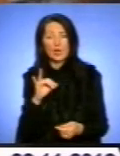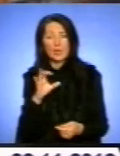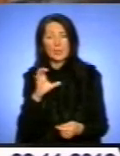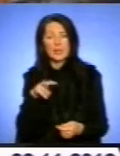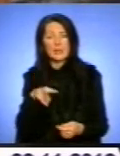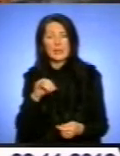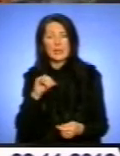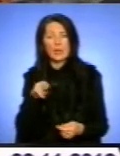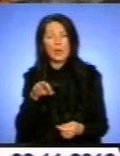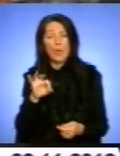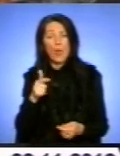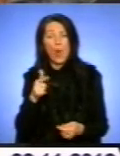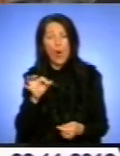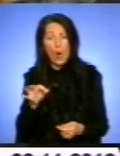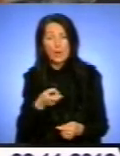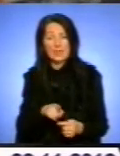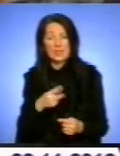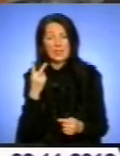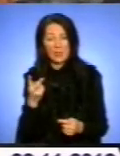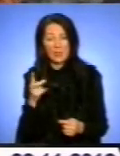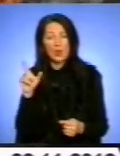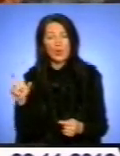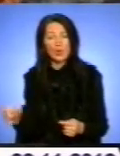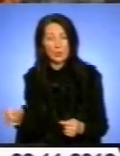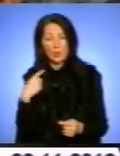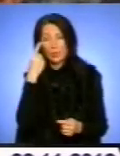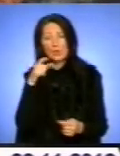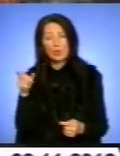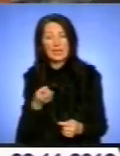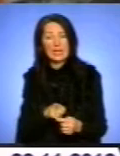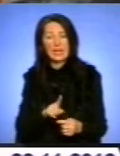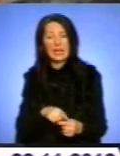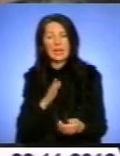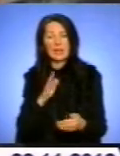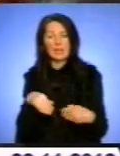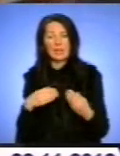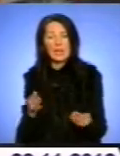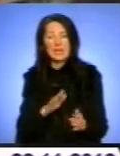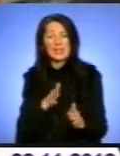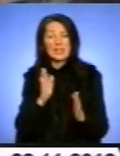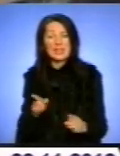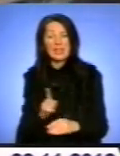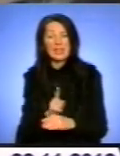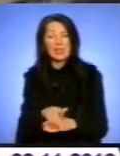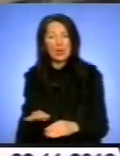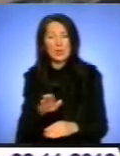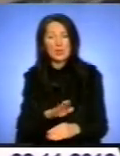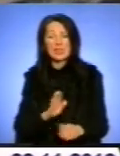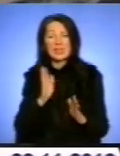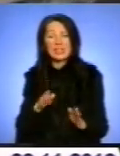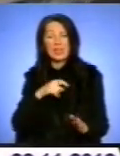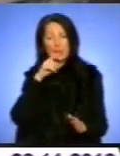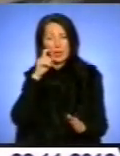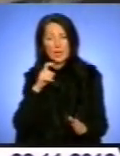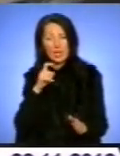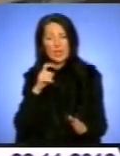дві особистості, які дали не тільки Тернопільщині, не тільки Україні,